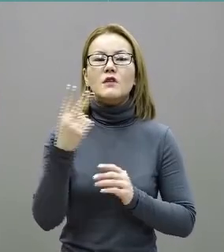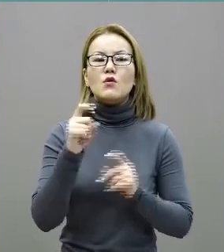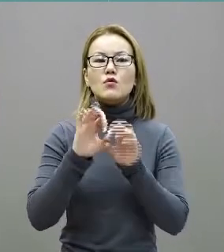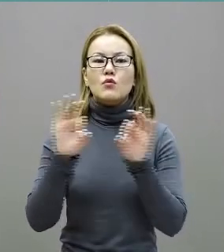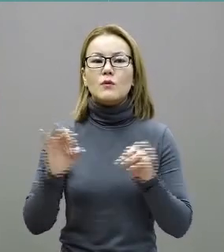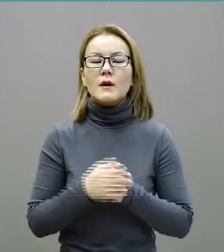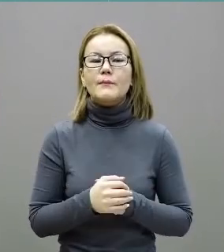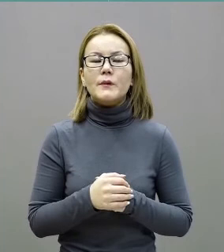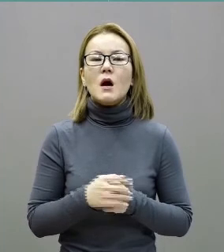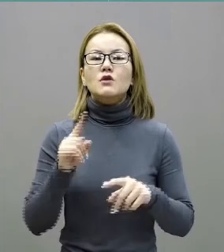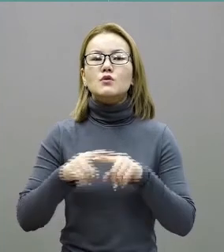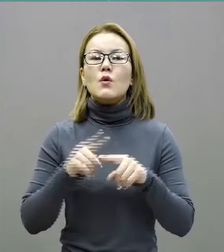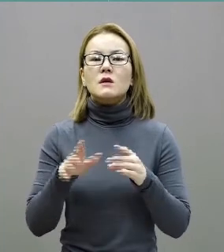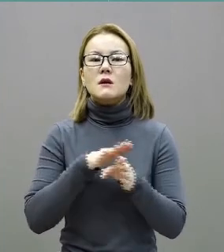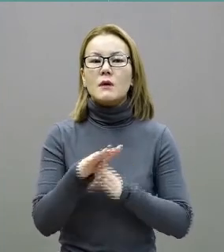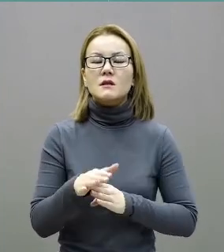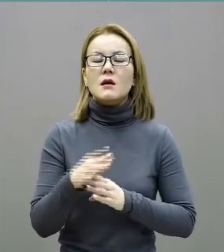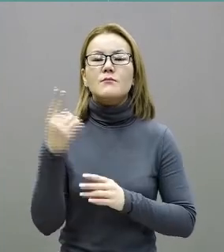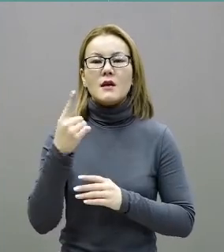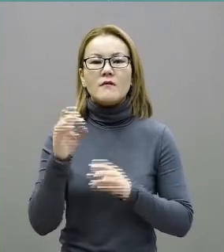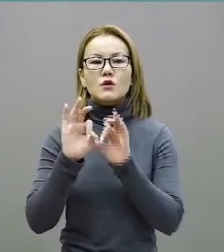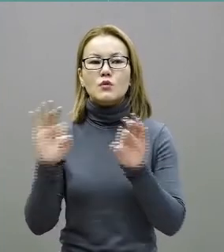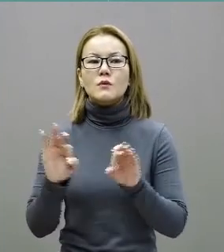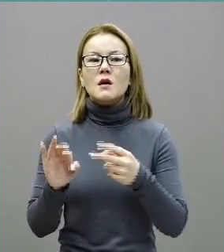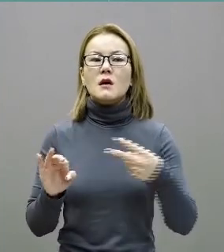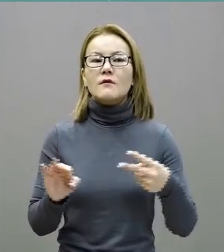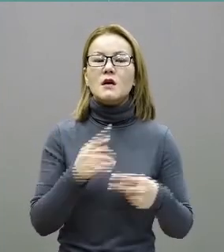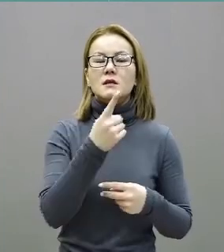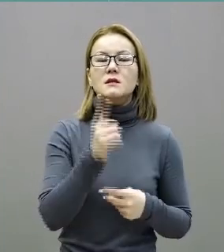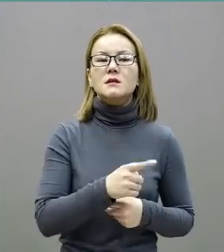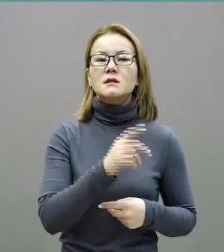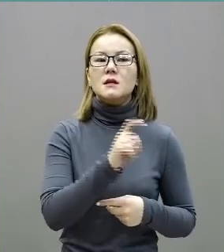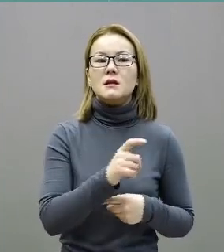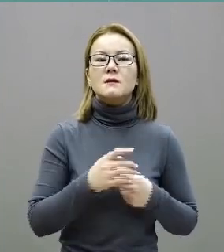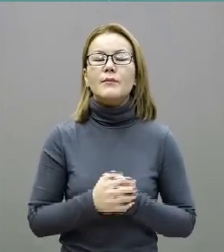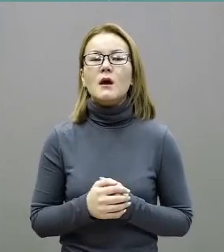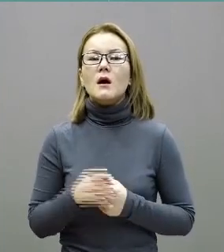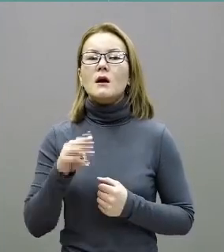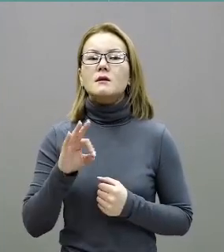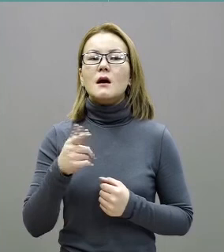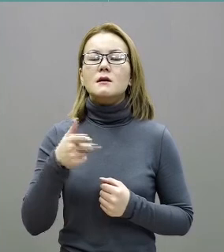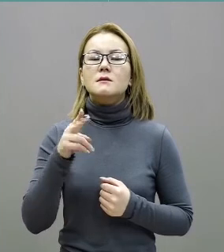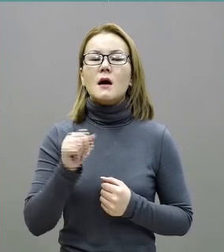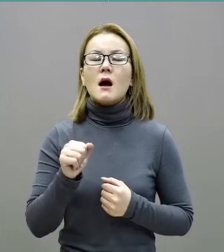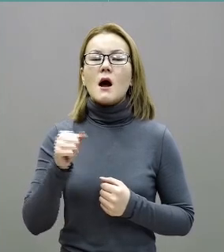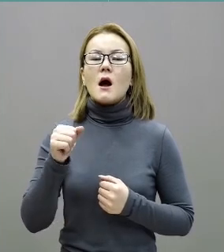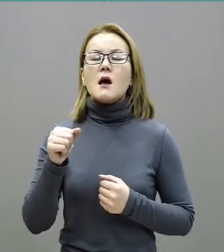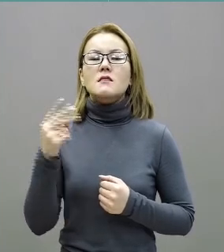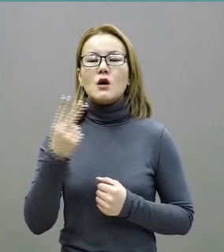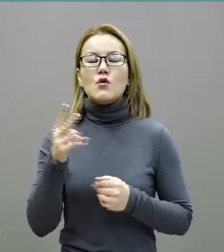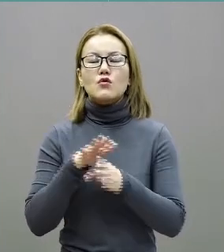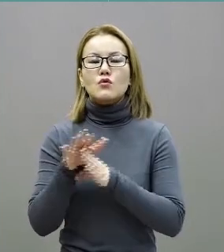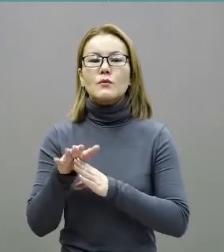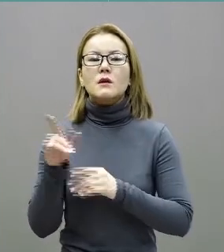скорость наполняемость аквариума 1 трубки равна единице деленное на x тогда скорость наполняемые